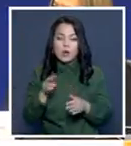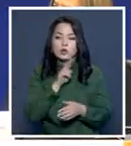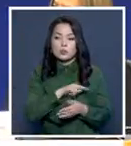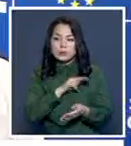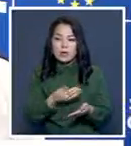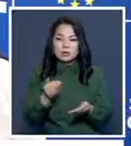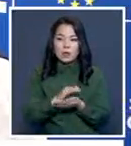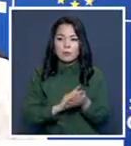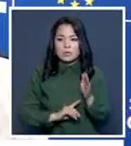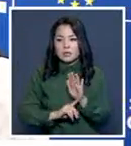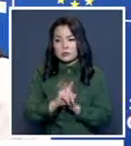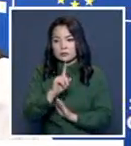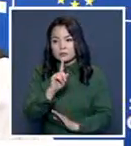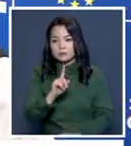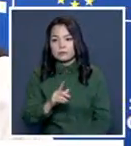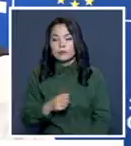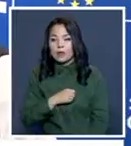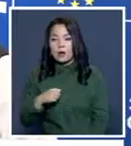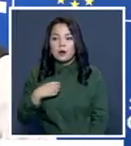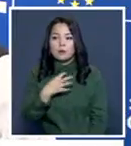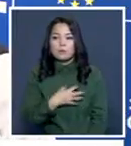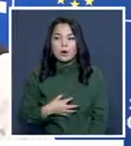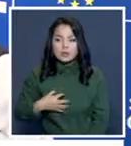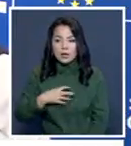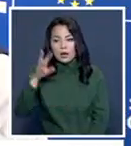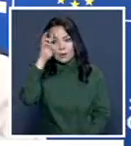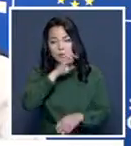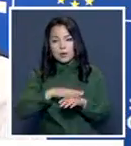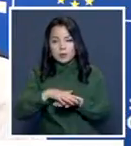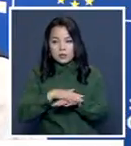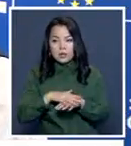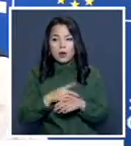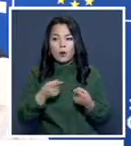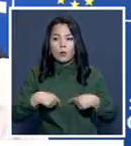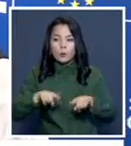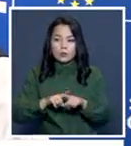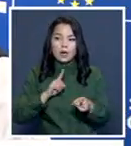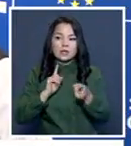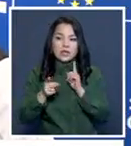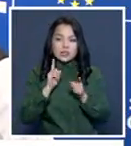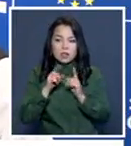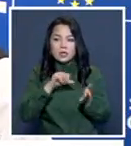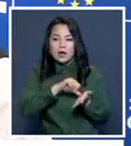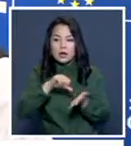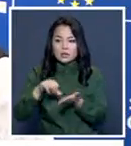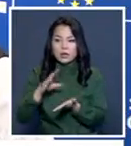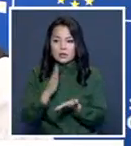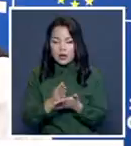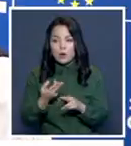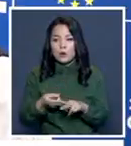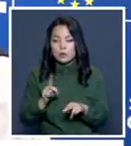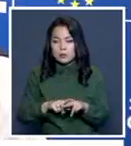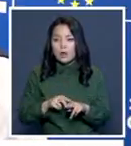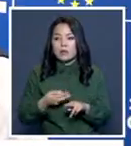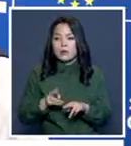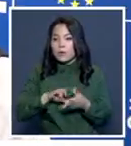танысудан бастады. Ең маңызды деген мемлекеттік органдарда жиындарға, жиналыстарға қатыстық. Бұл жиналыстарда өте